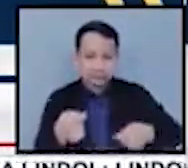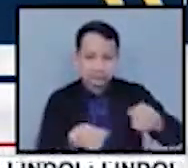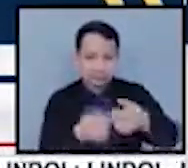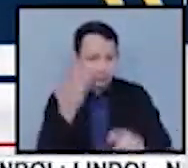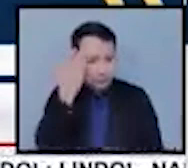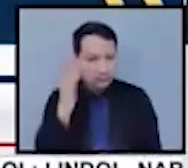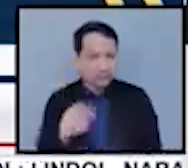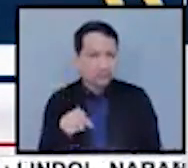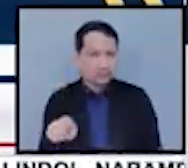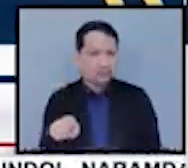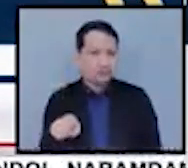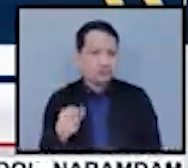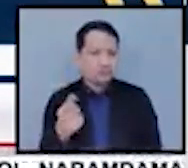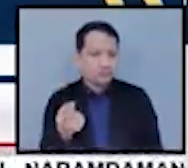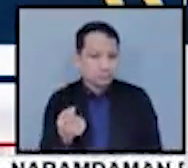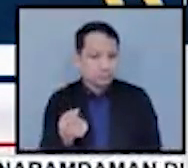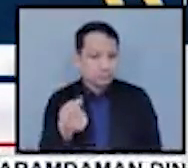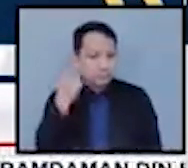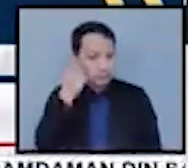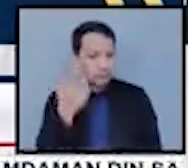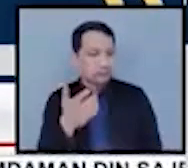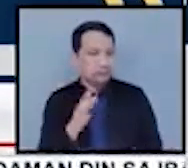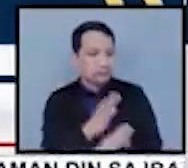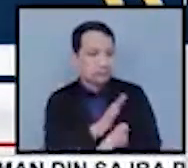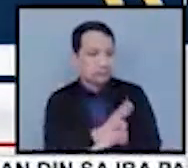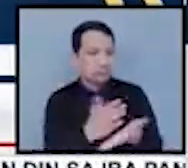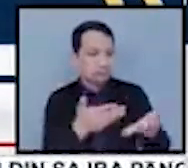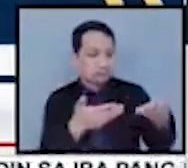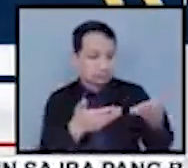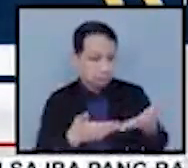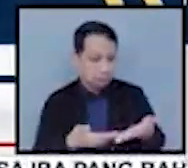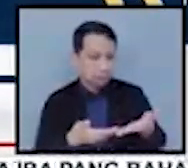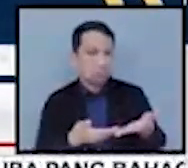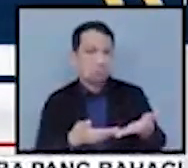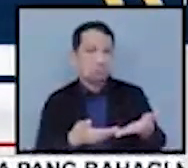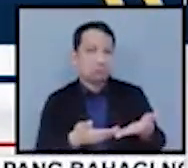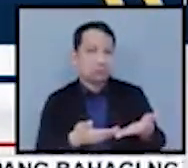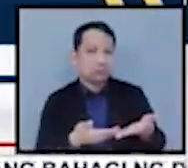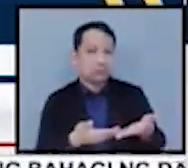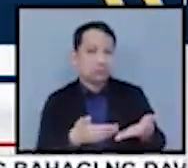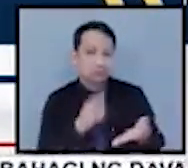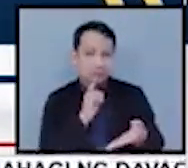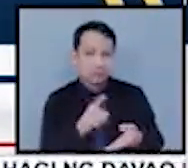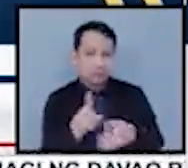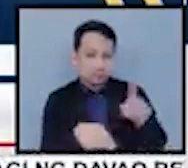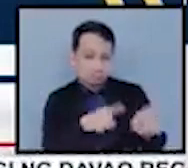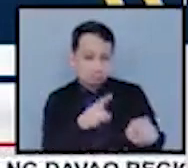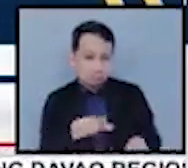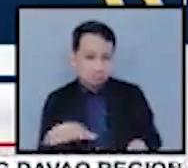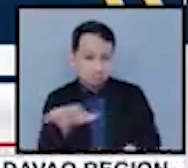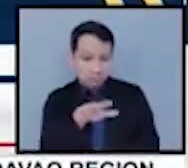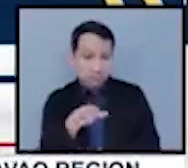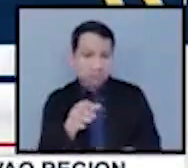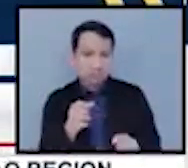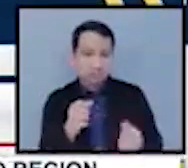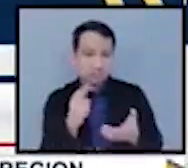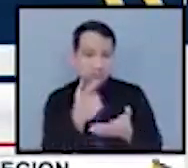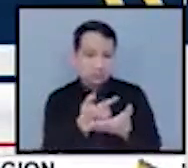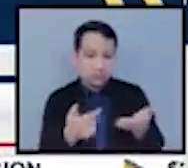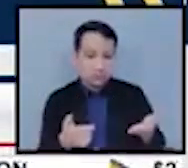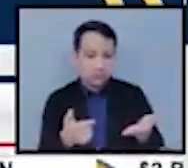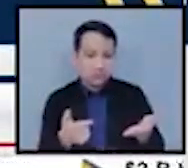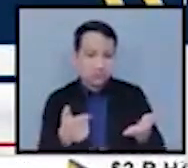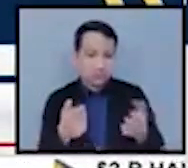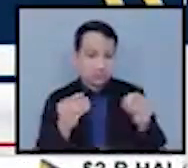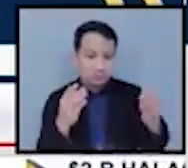yan ang naaalaman na lang, papel pagdating sa kanila. Pero tanungin nila yung kanilang mga logistics manager, so suporta